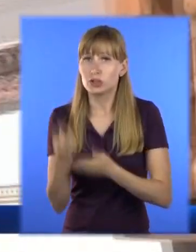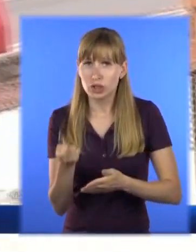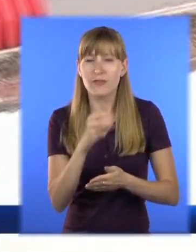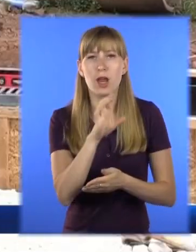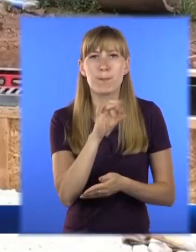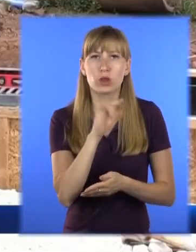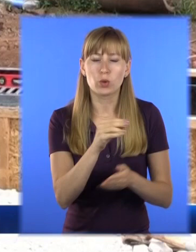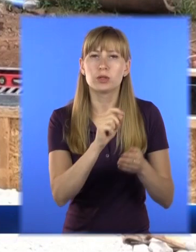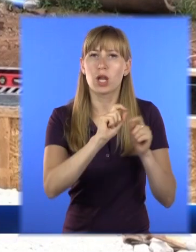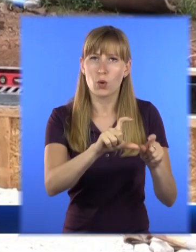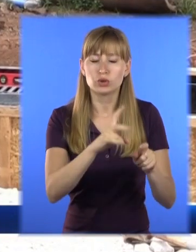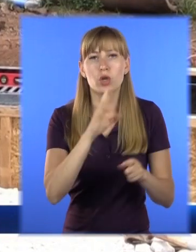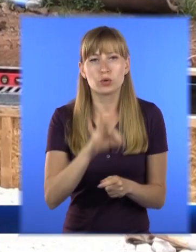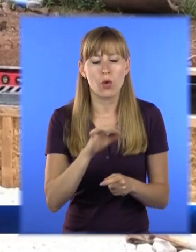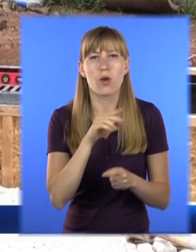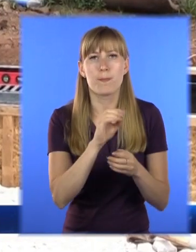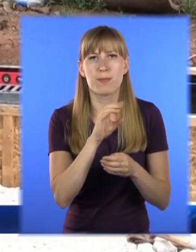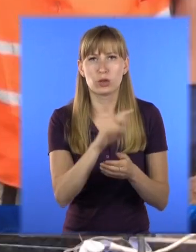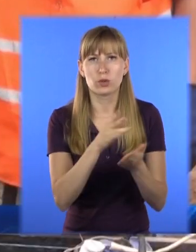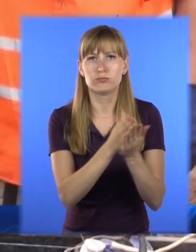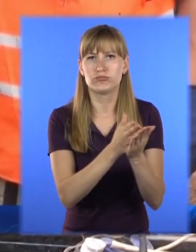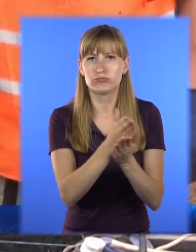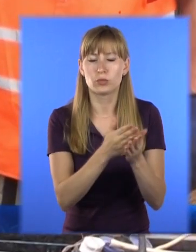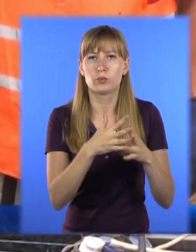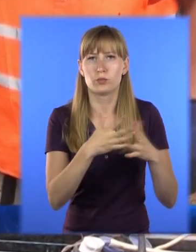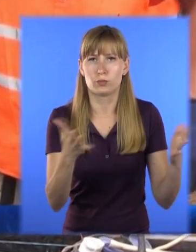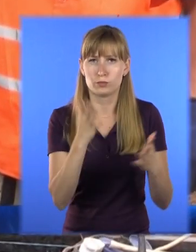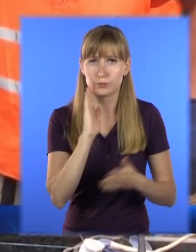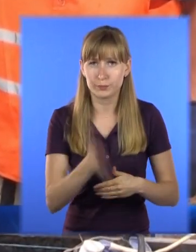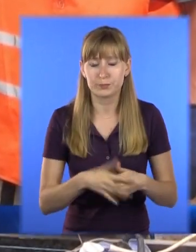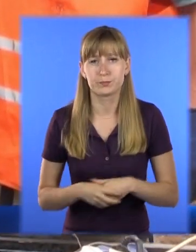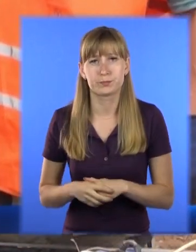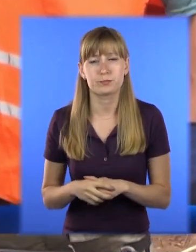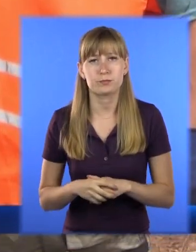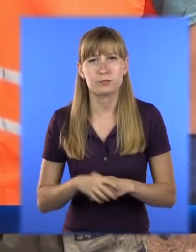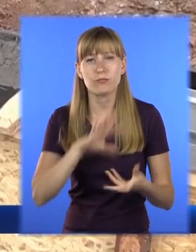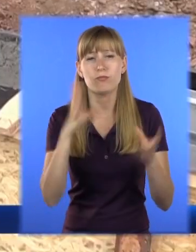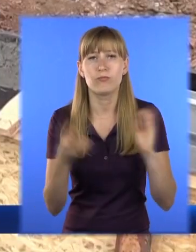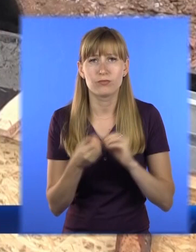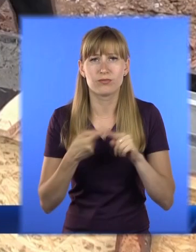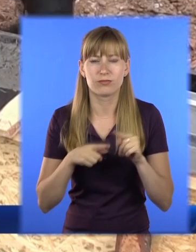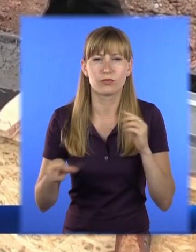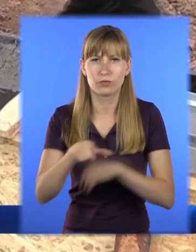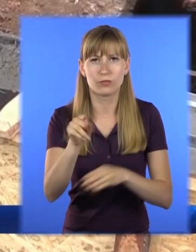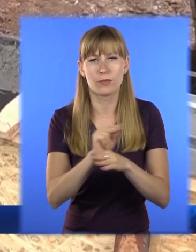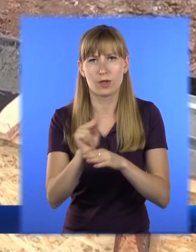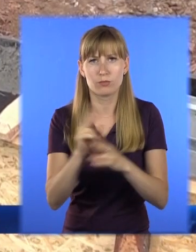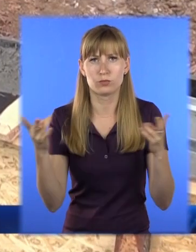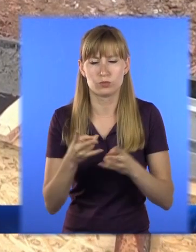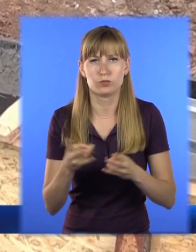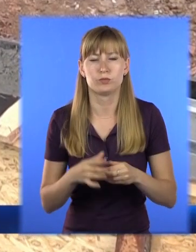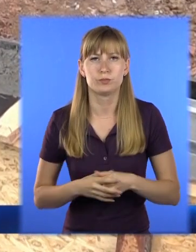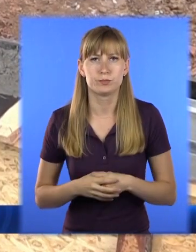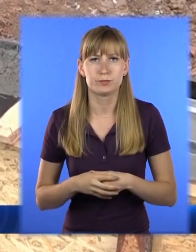термін експлуатації. Зазначу, дороги територіального значення складають майже половину загальної протяжності автошляхів